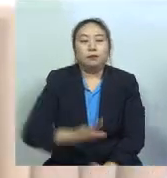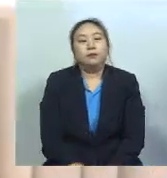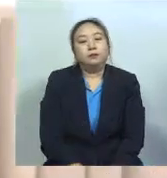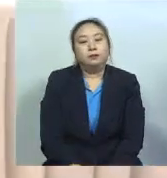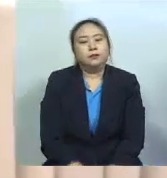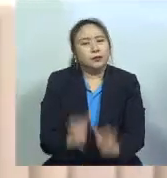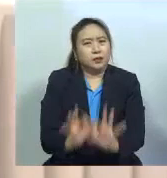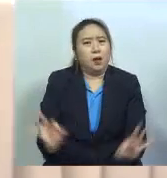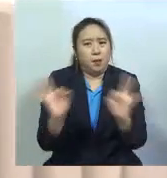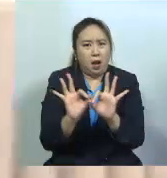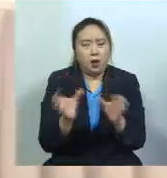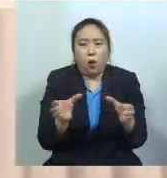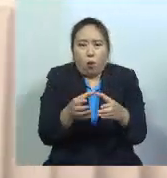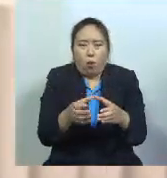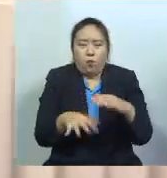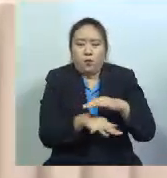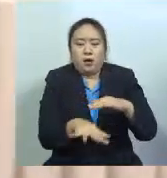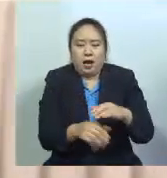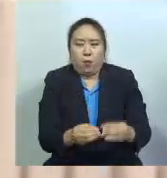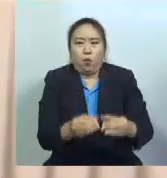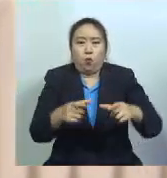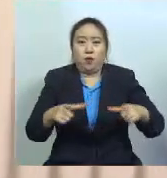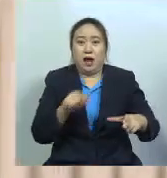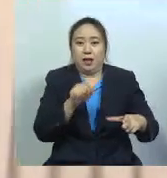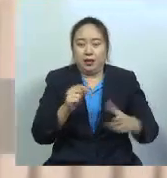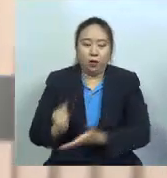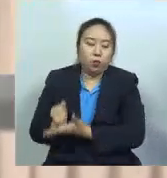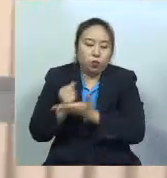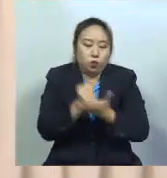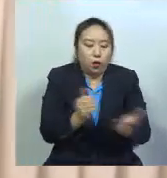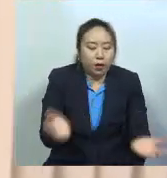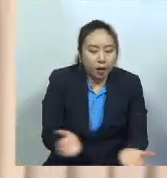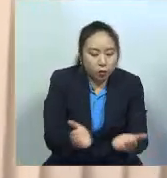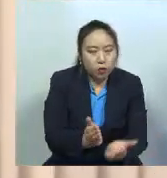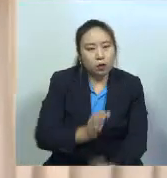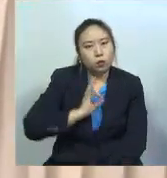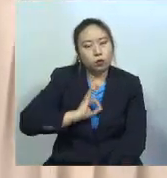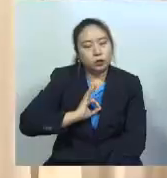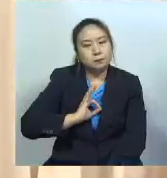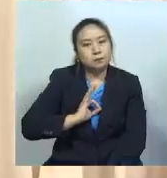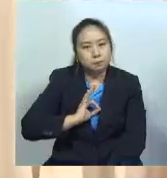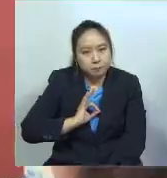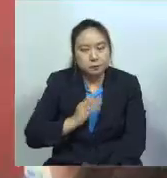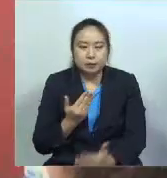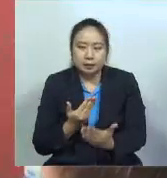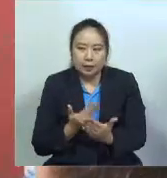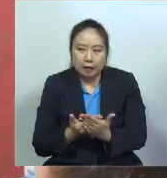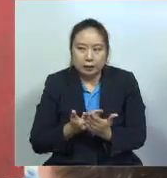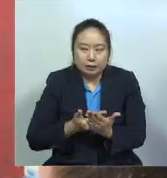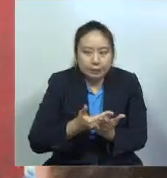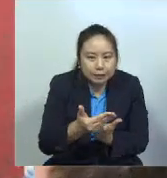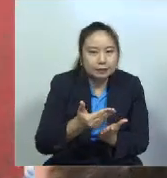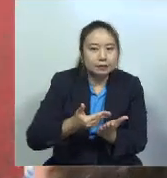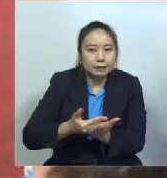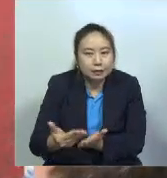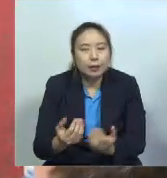สุดโดยเฉพาะในกลุ่มฐานรากซึ่งเป็นกลุ่มใหญ่นะคะก็ไปช่วยกระตุ้นให้เขามีความรู้สึกว่ามั่นอกมั่นใจในการจับจ่ายใช้สอยมาก